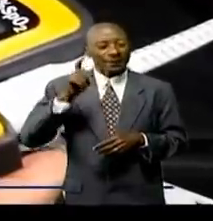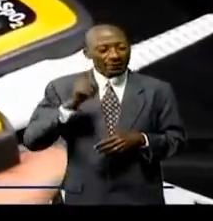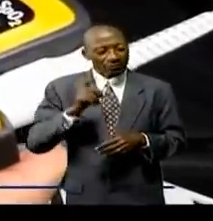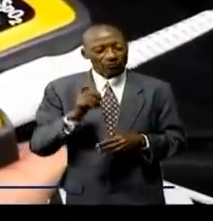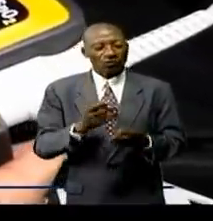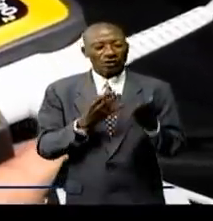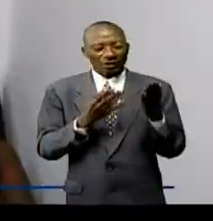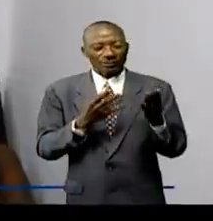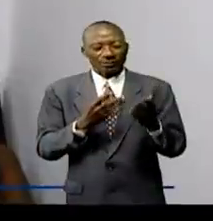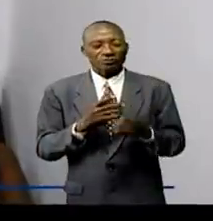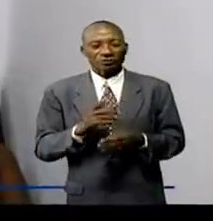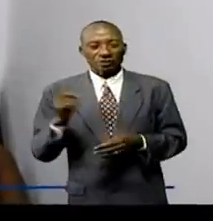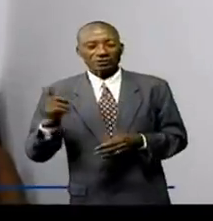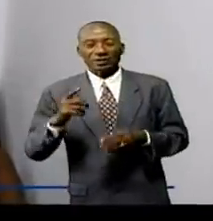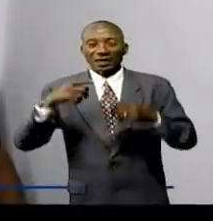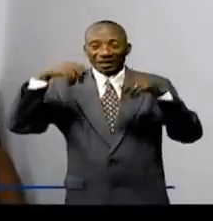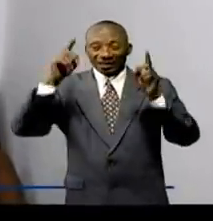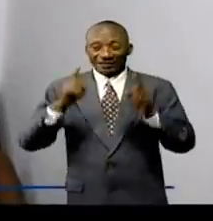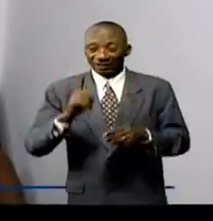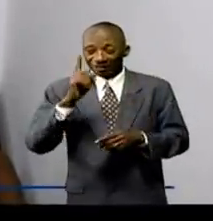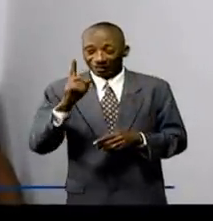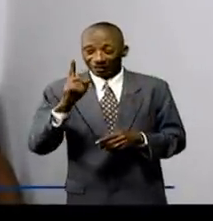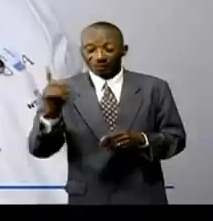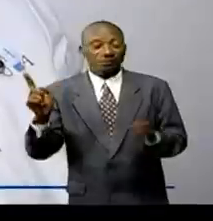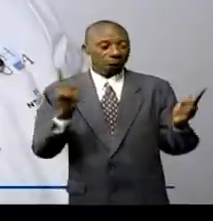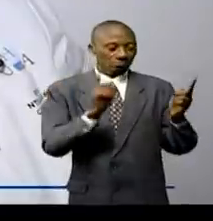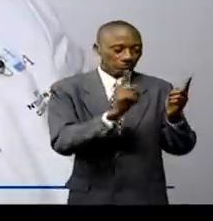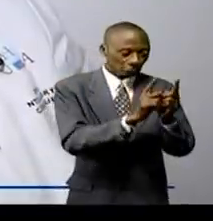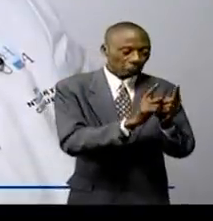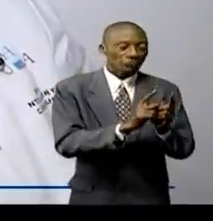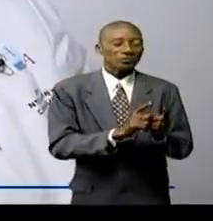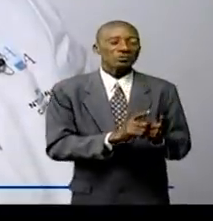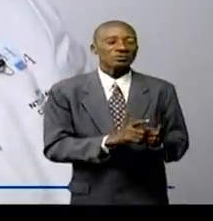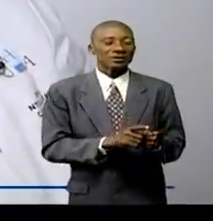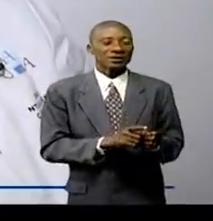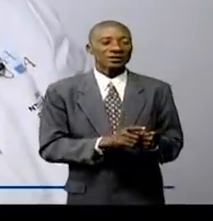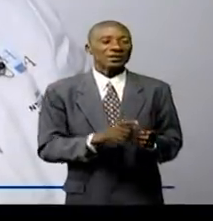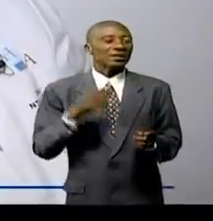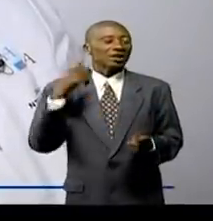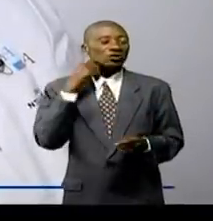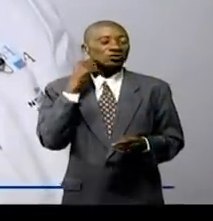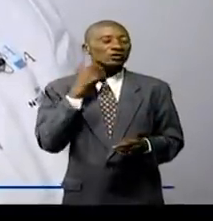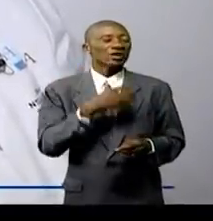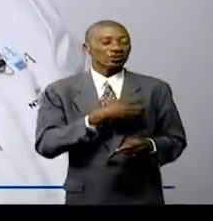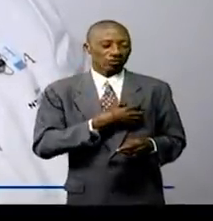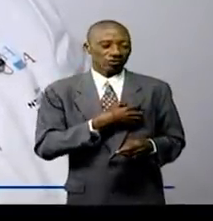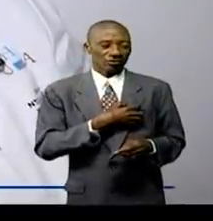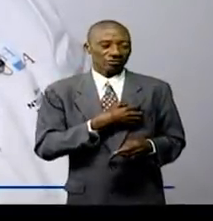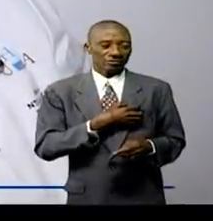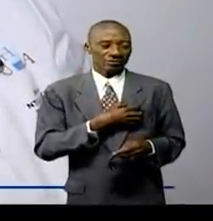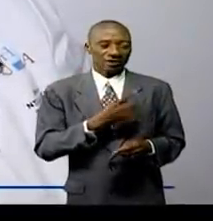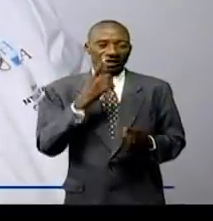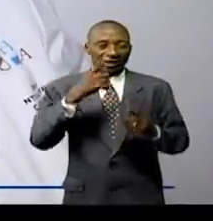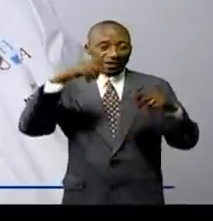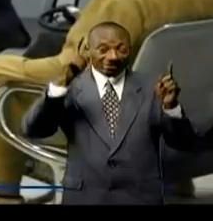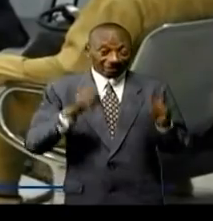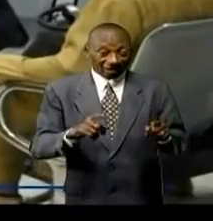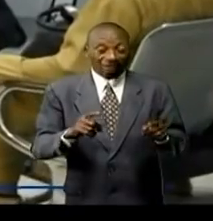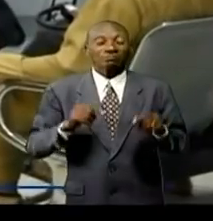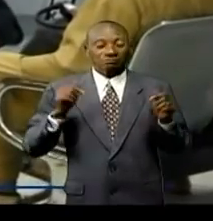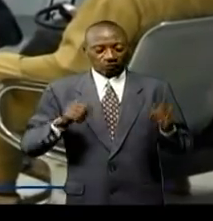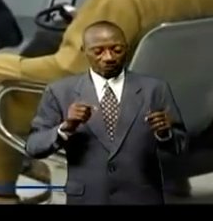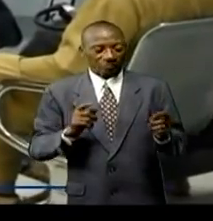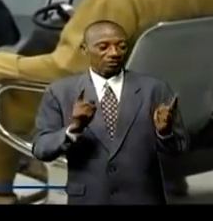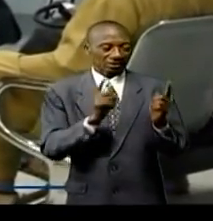moins une fois l'an auprès d'un cardiologue. Donc aujourd'hui plutôt, nous avons passé une journée, nous avons donné beaucoup de conseils.